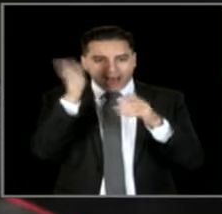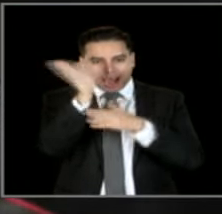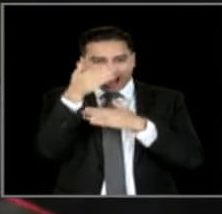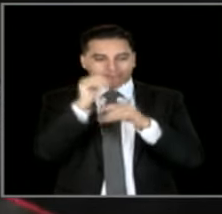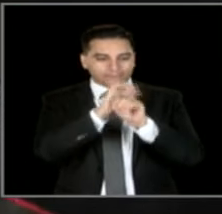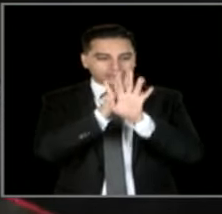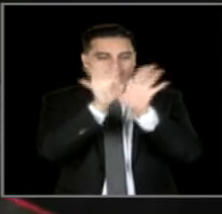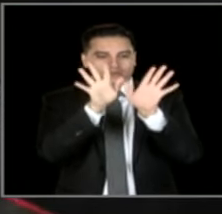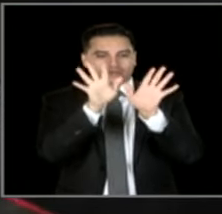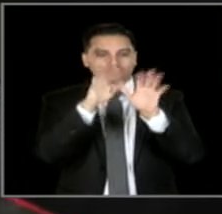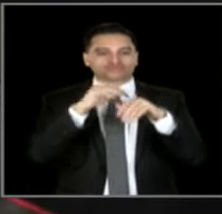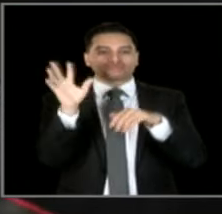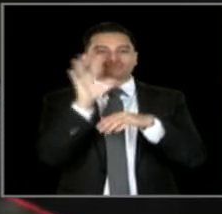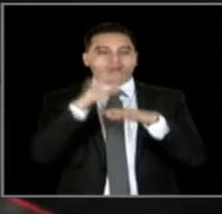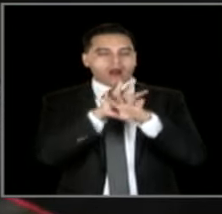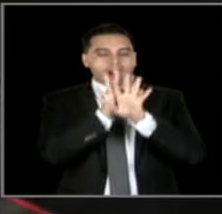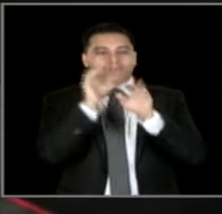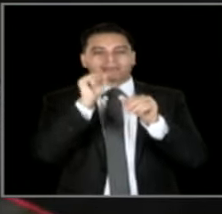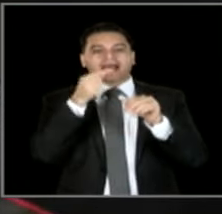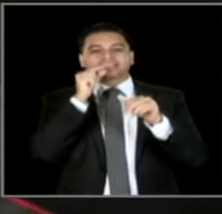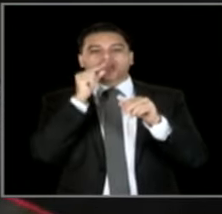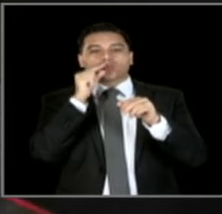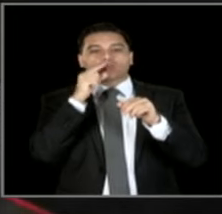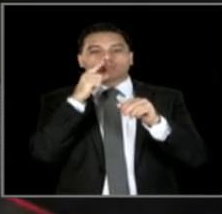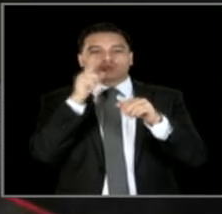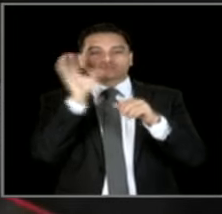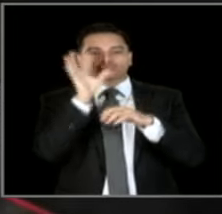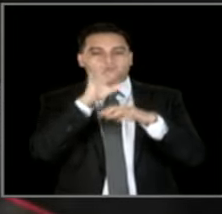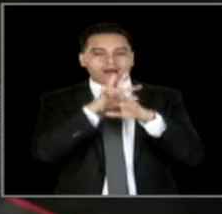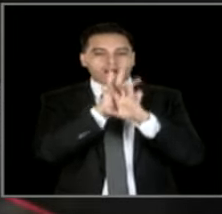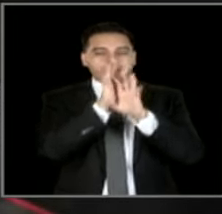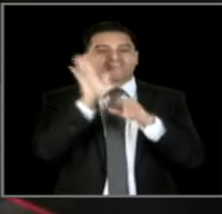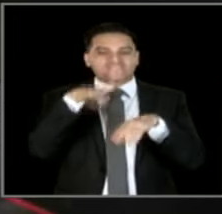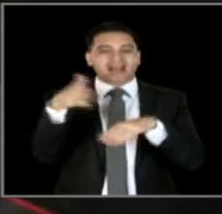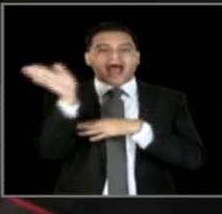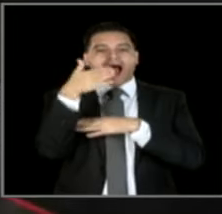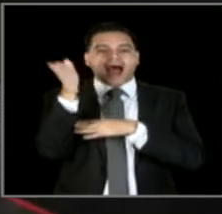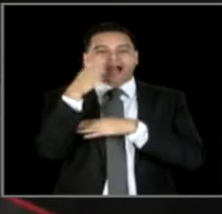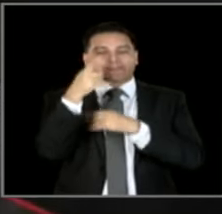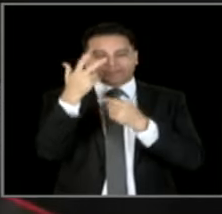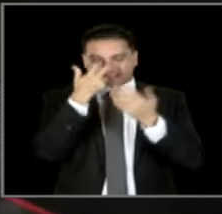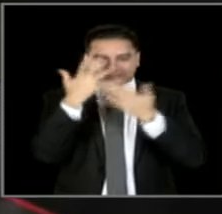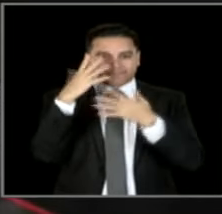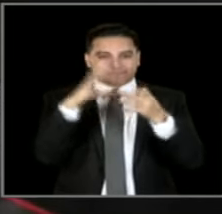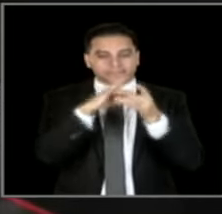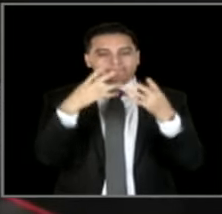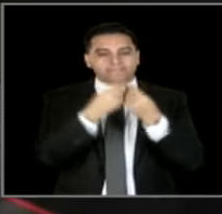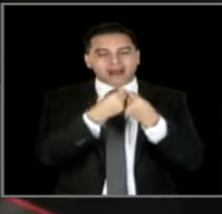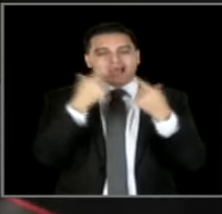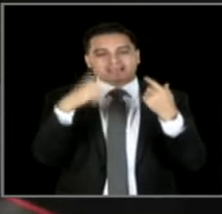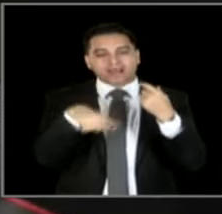تم اعتماد العلم سنة 1995. دولة انفصلت عن